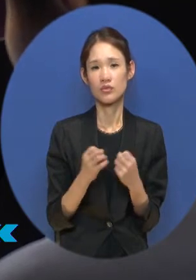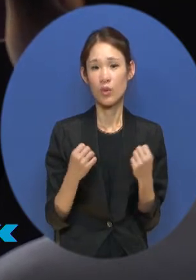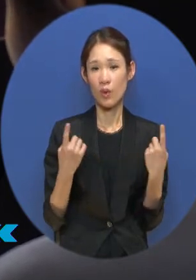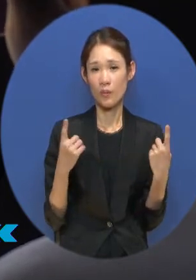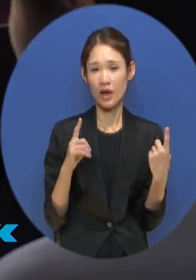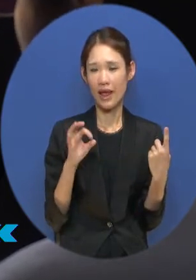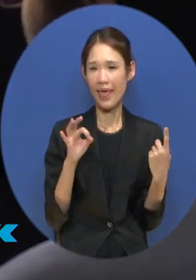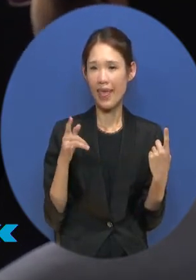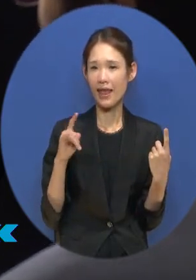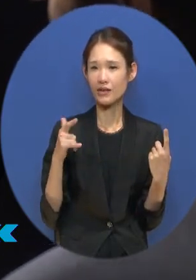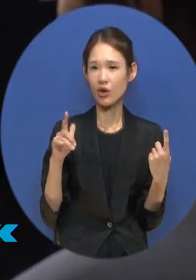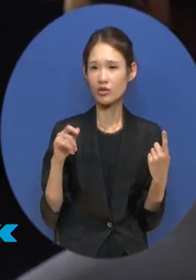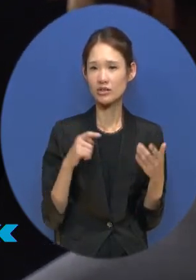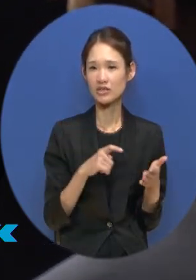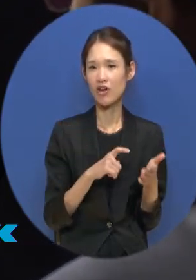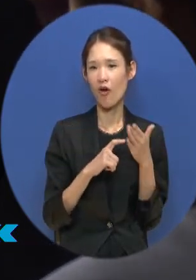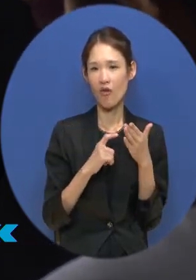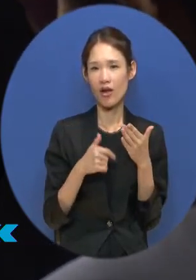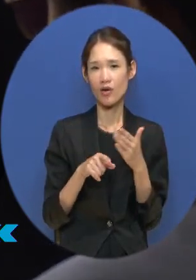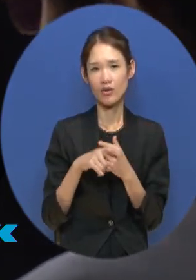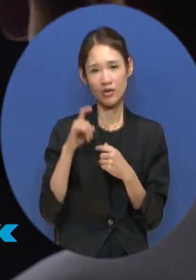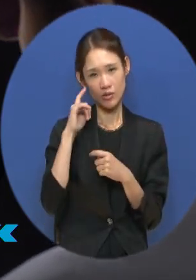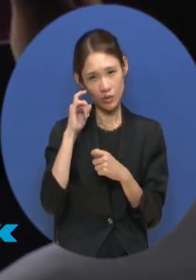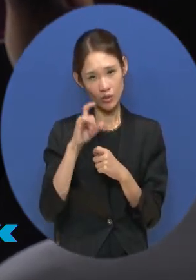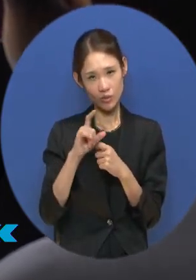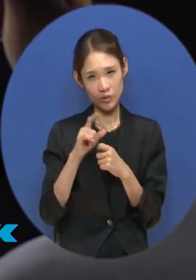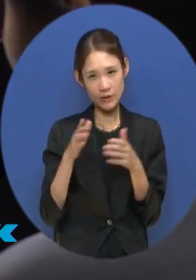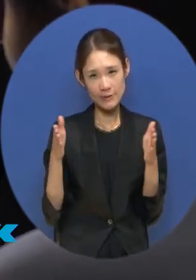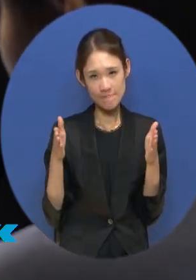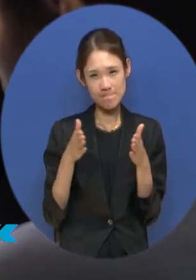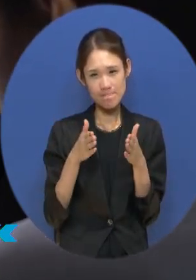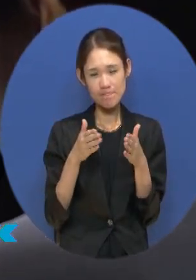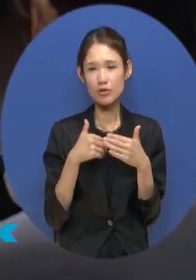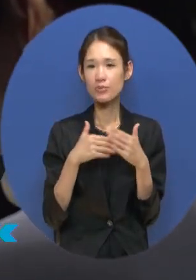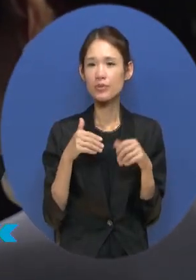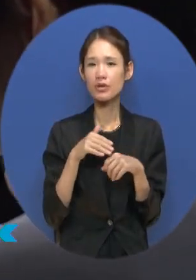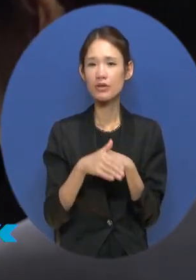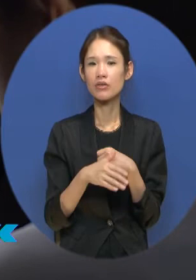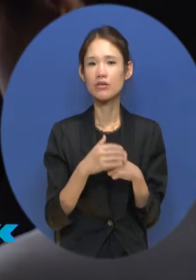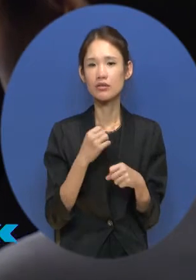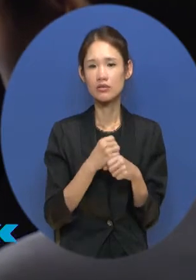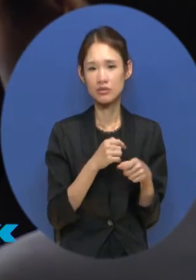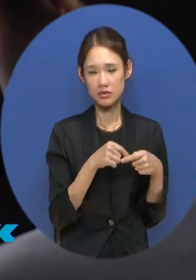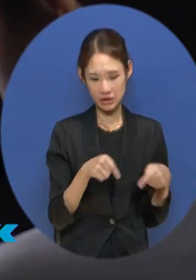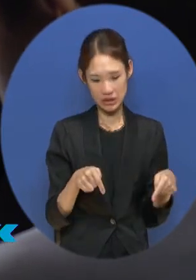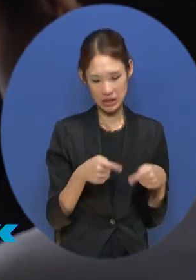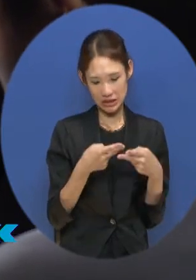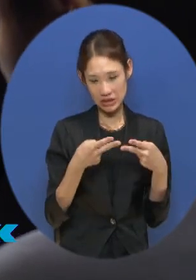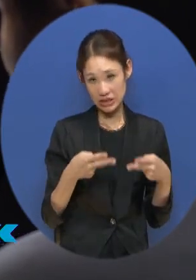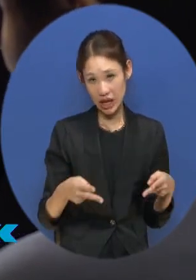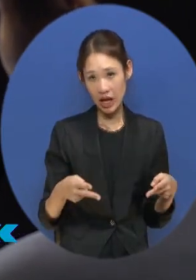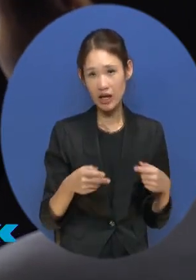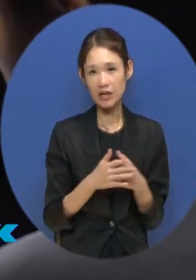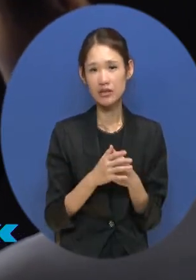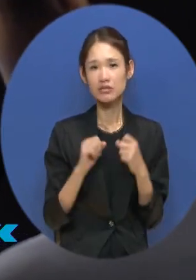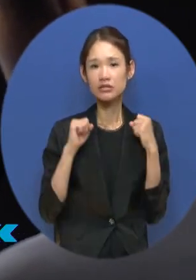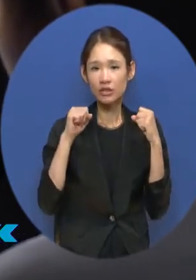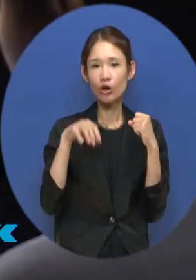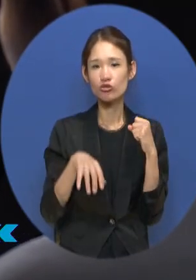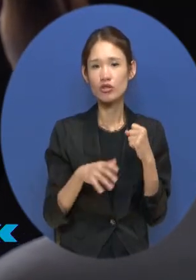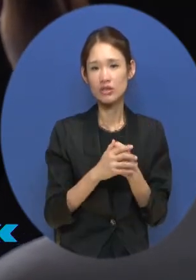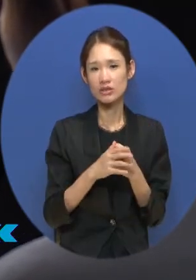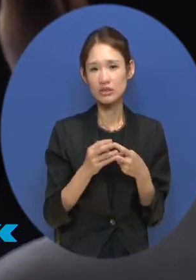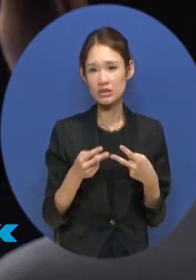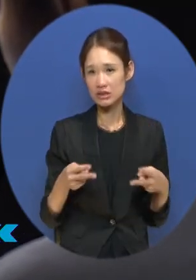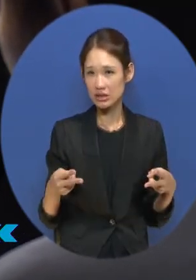이제 에너지 전략 그런 것도 고려해가지고 약간 밀폐형으로 되고 네. 지하 1층, 지하 2층, 체육관 심지어는